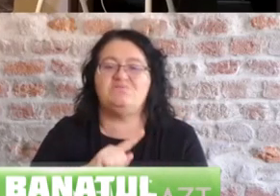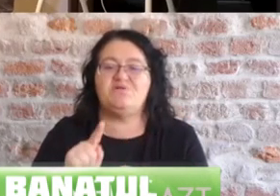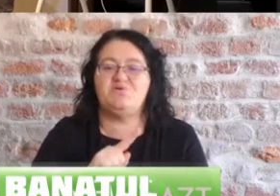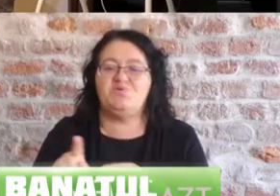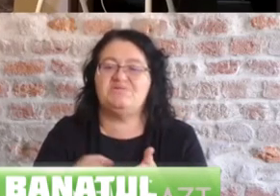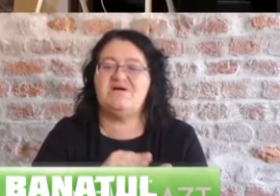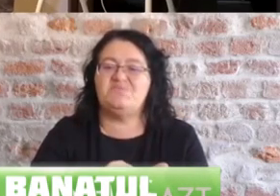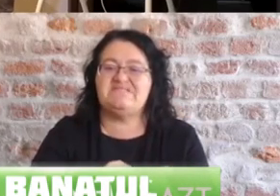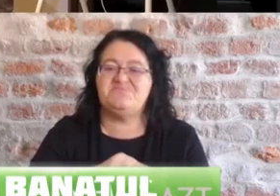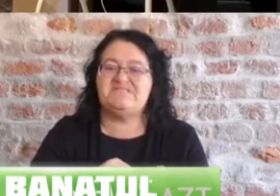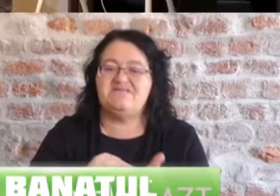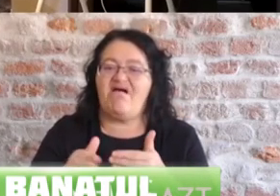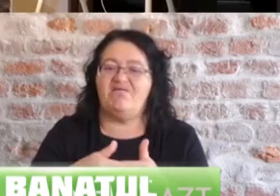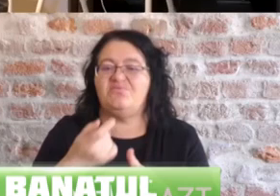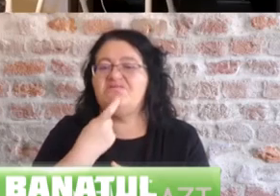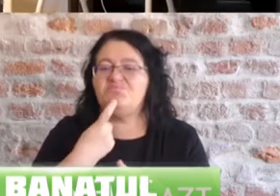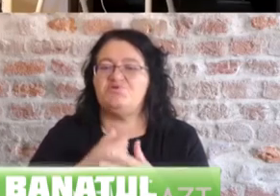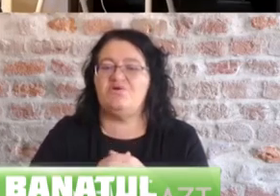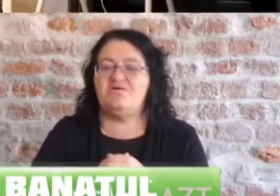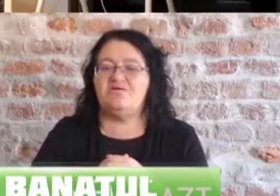empatia cu care